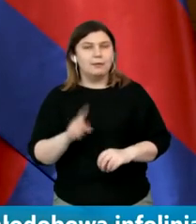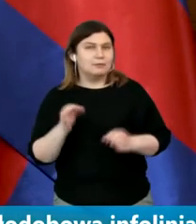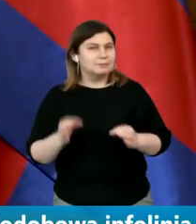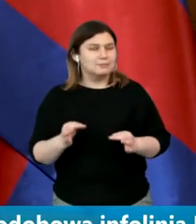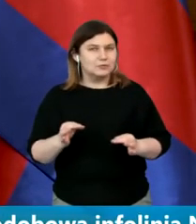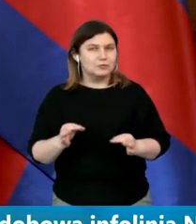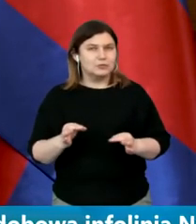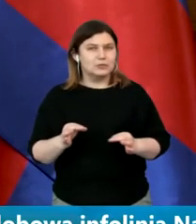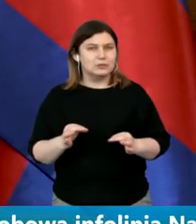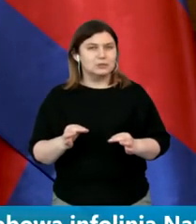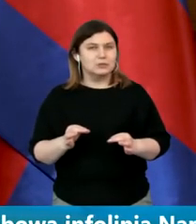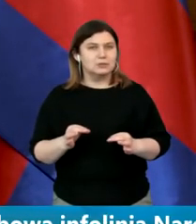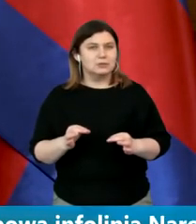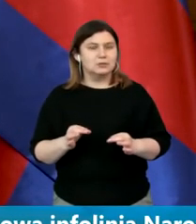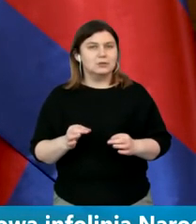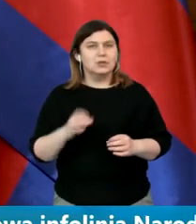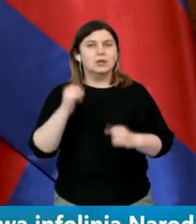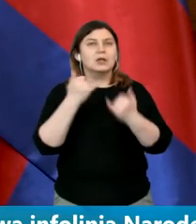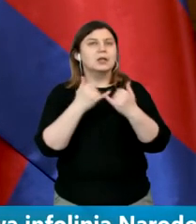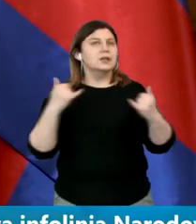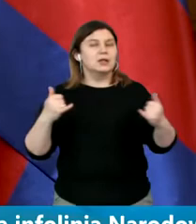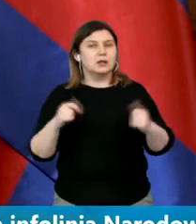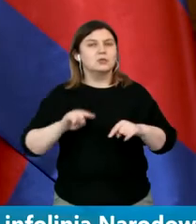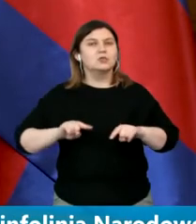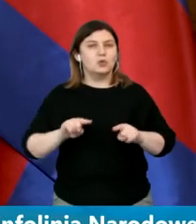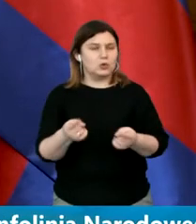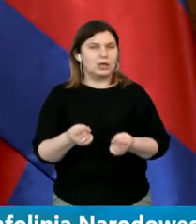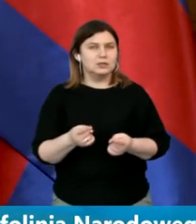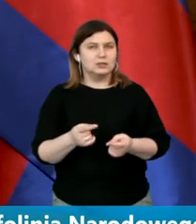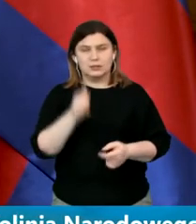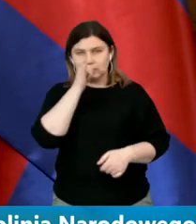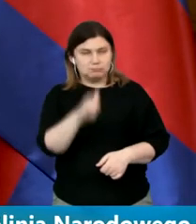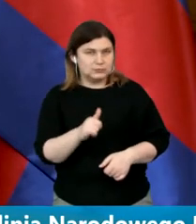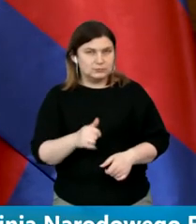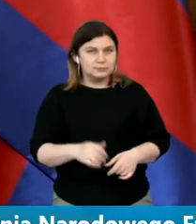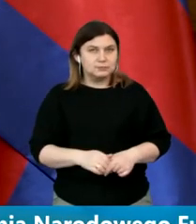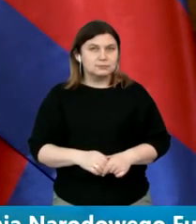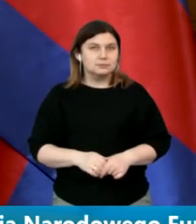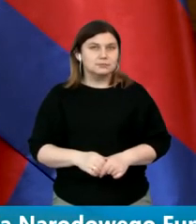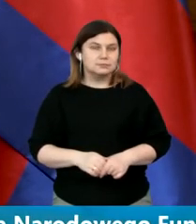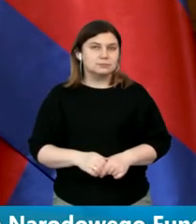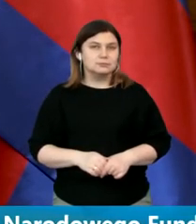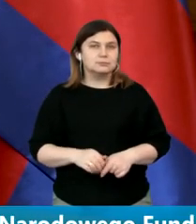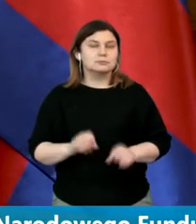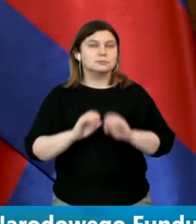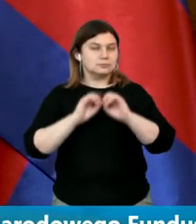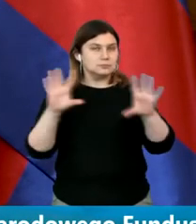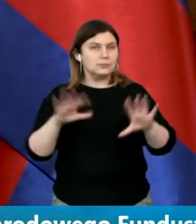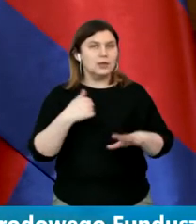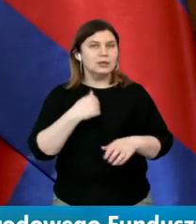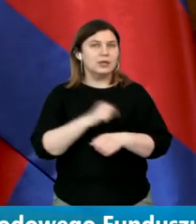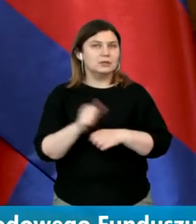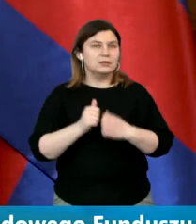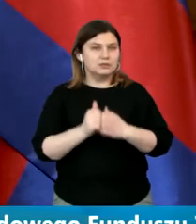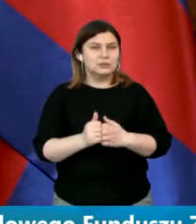dzisiejszy niczego innego tutaj zorganizować nie możemy. Oczywiście ja jestem zdania,